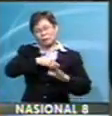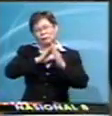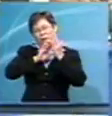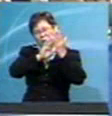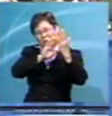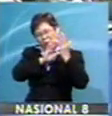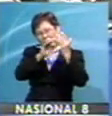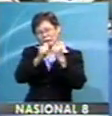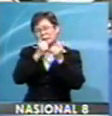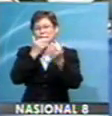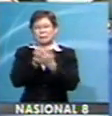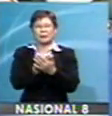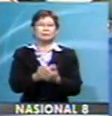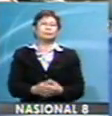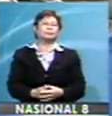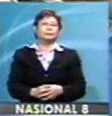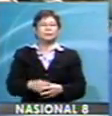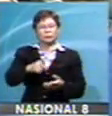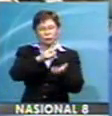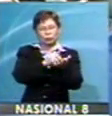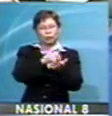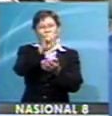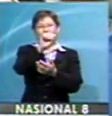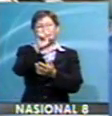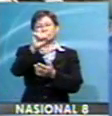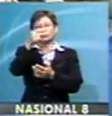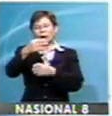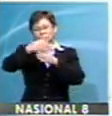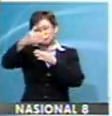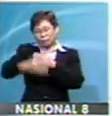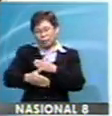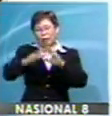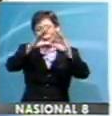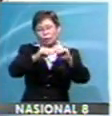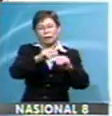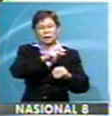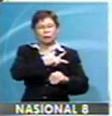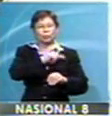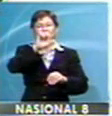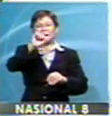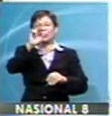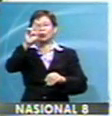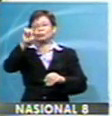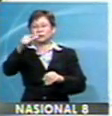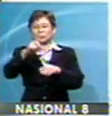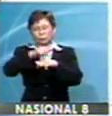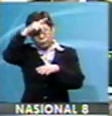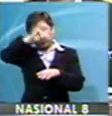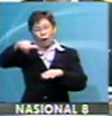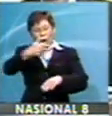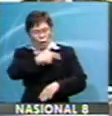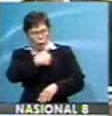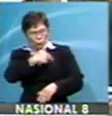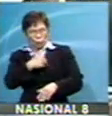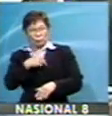dengan baik Datuk Dr Abdullah ditemui selepas mesyuarat ketua Kontingen Aug di Putrajaya Indonesia